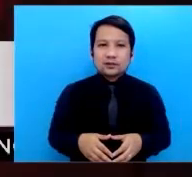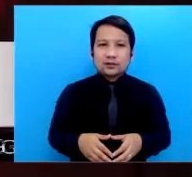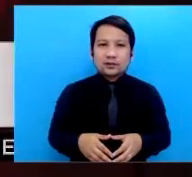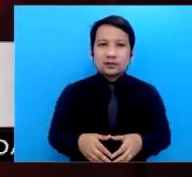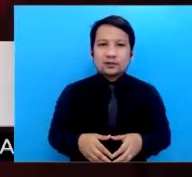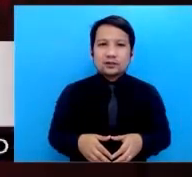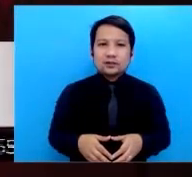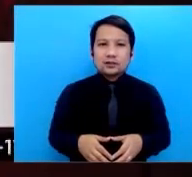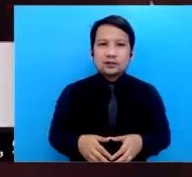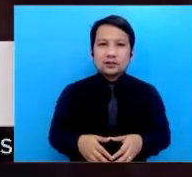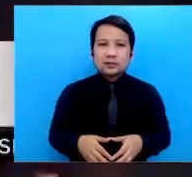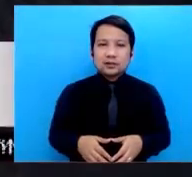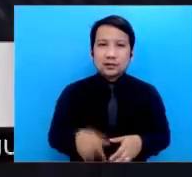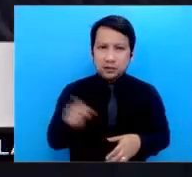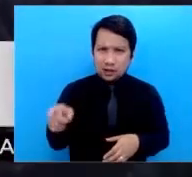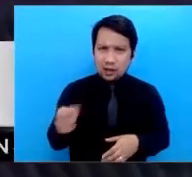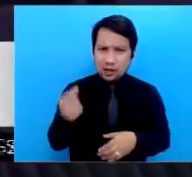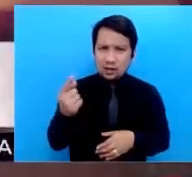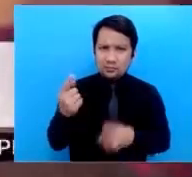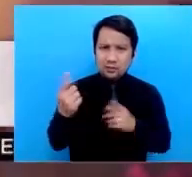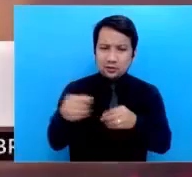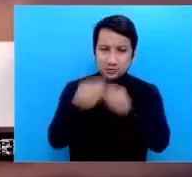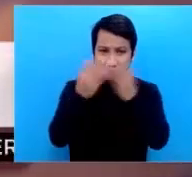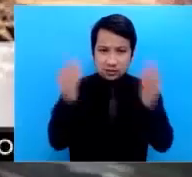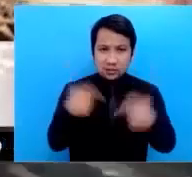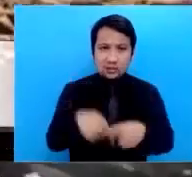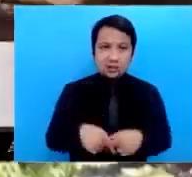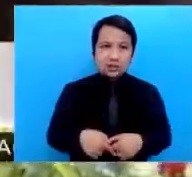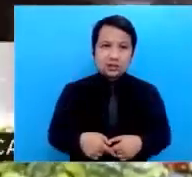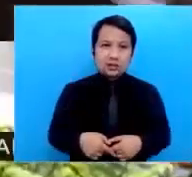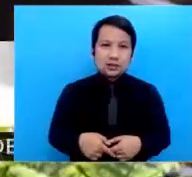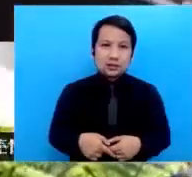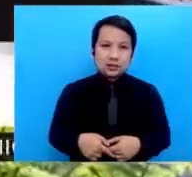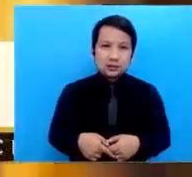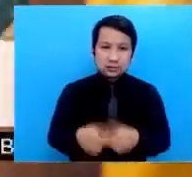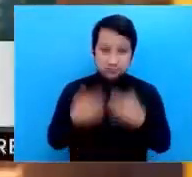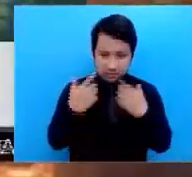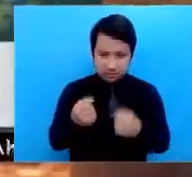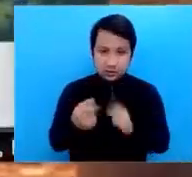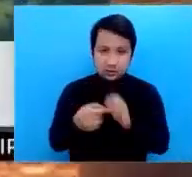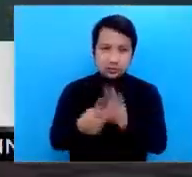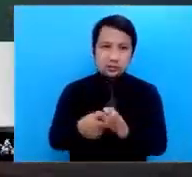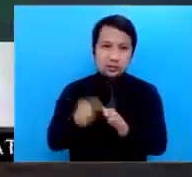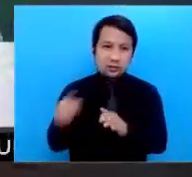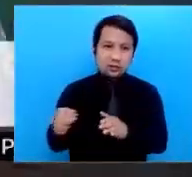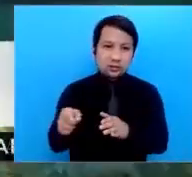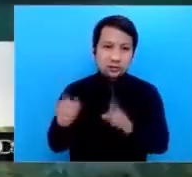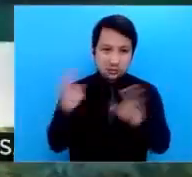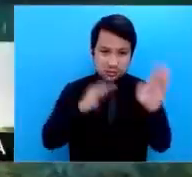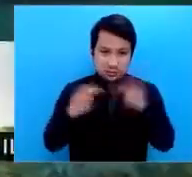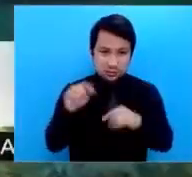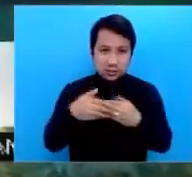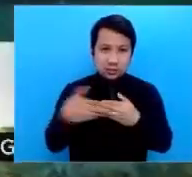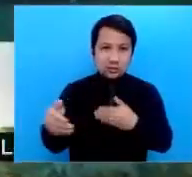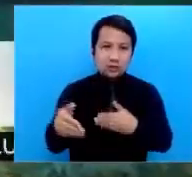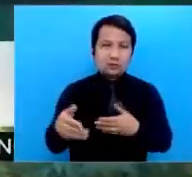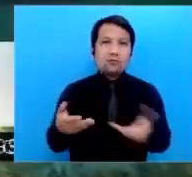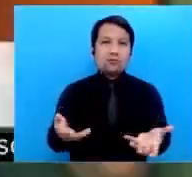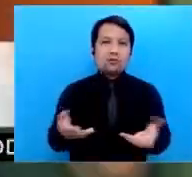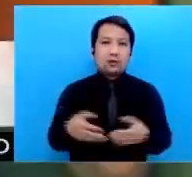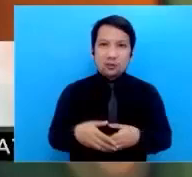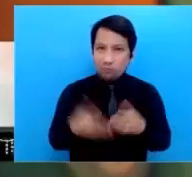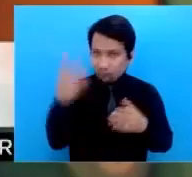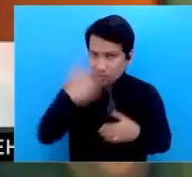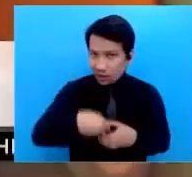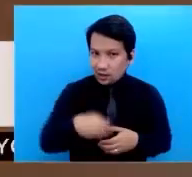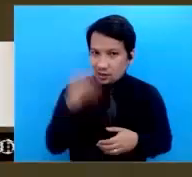I understand you. I'm not super strong. Patatatagin sila ng mga pagsubok. Oh, di ba, very